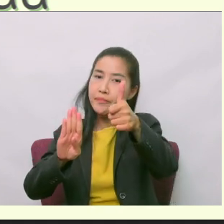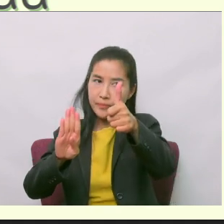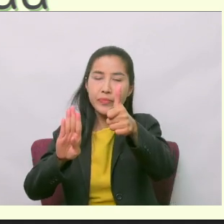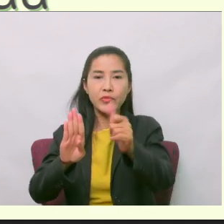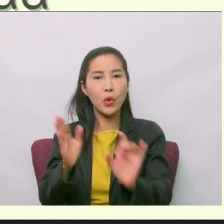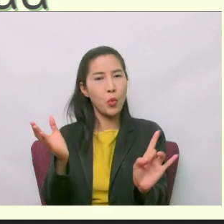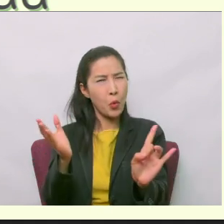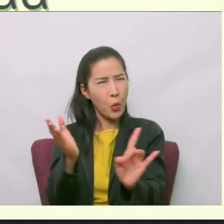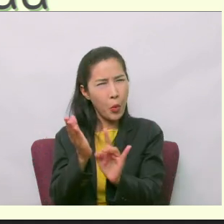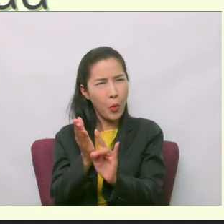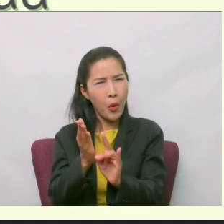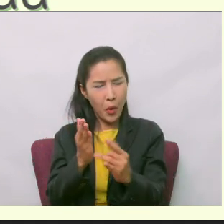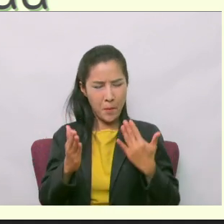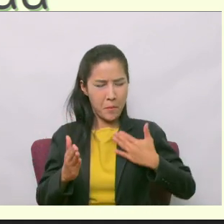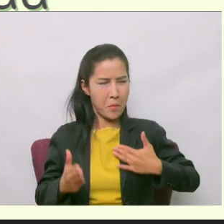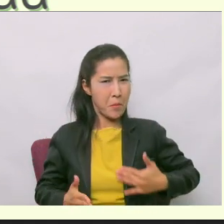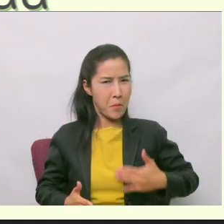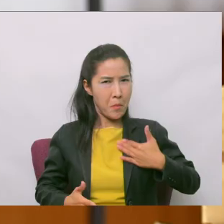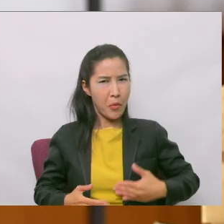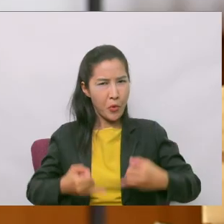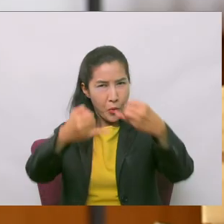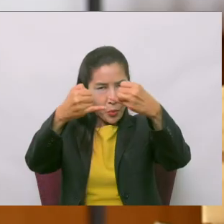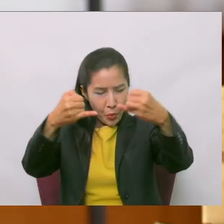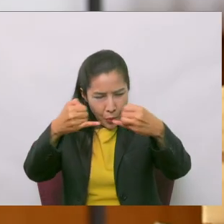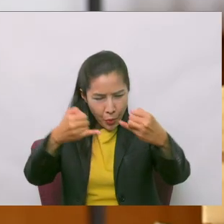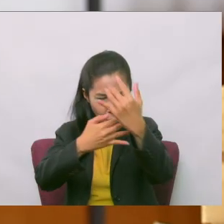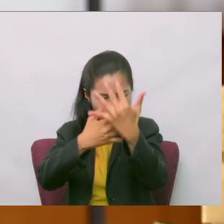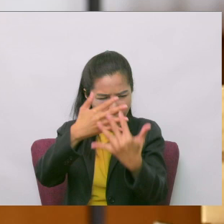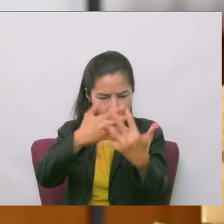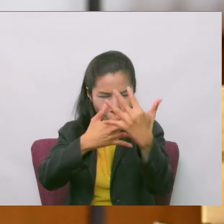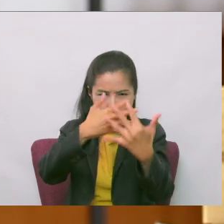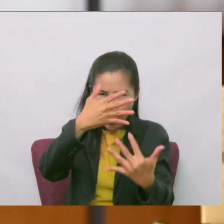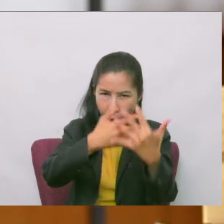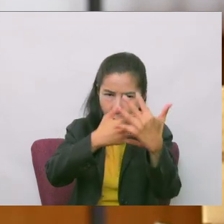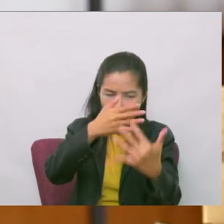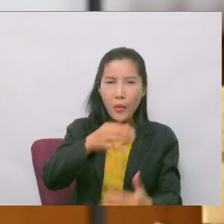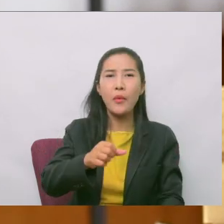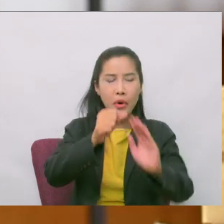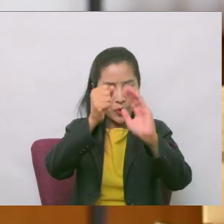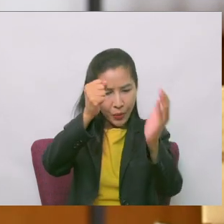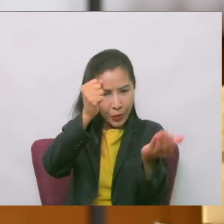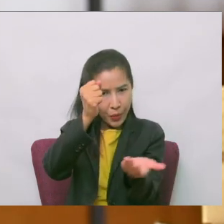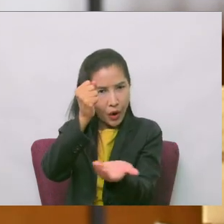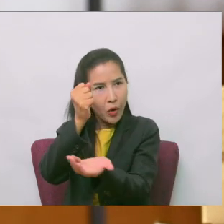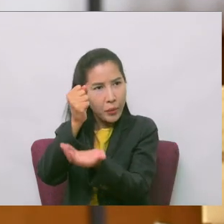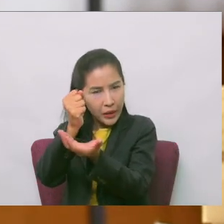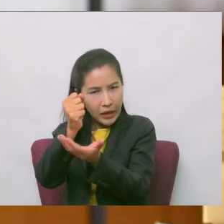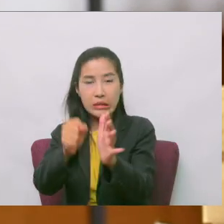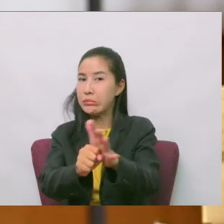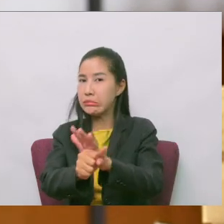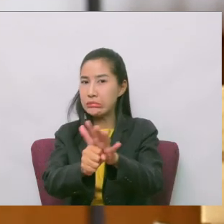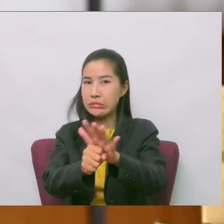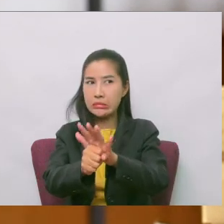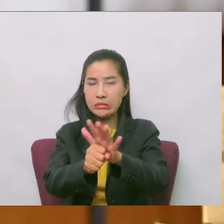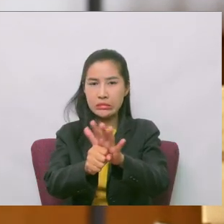ของผ้าดิบใยของผ้าดิบเนี่ยค่ะนะคะจะกระชับแล้วก็เวลาสมุนไพรออกมาเนี่ยค่ะจะไม่เยอะเกินไปนะคะก็งั้นก็ถ้าเกิ